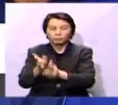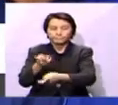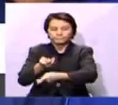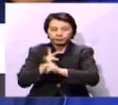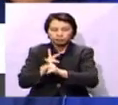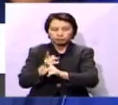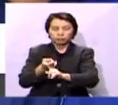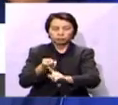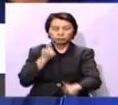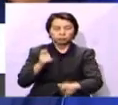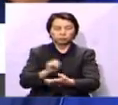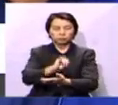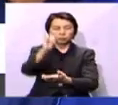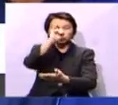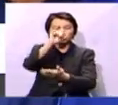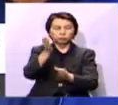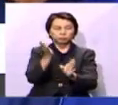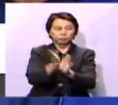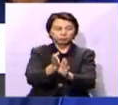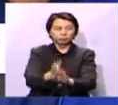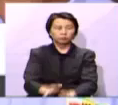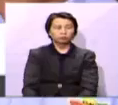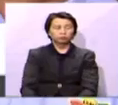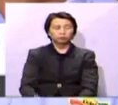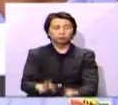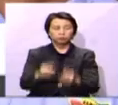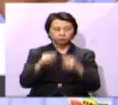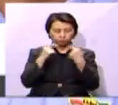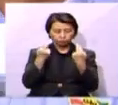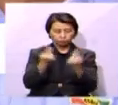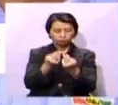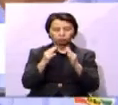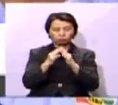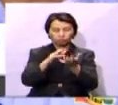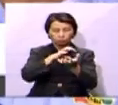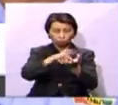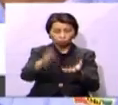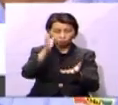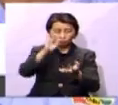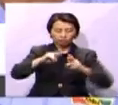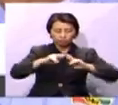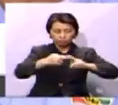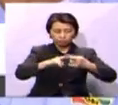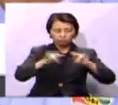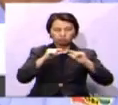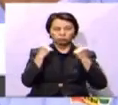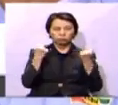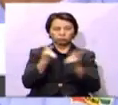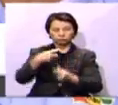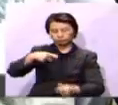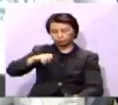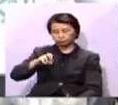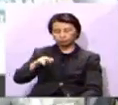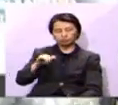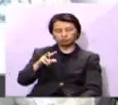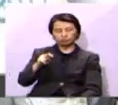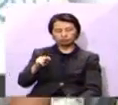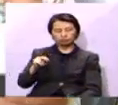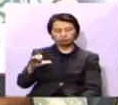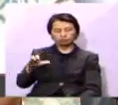perumahan daripada institusi kewangan atau bank. Unit perumahan yang rosak pula akan dibaik pulih Kumpulan Prasarana Rakyat